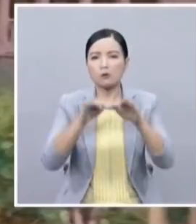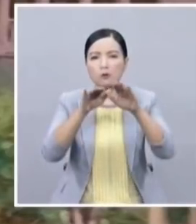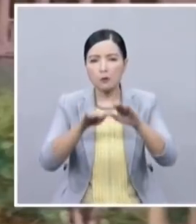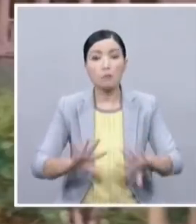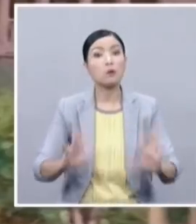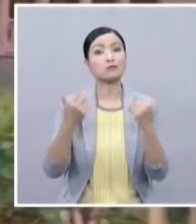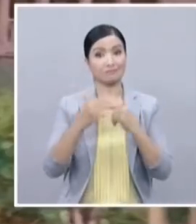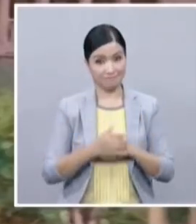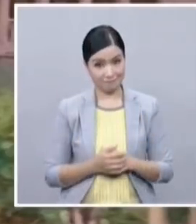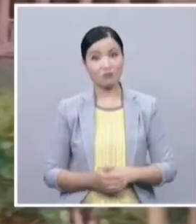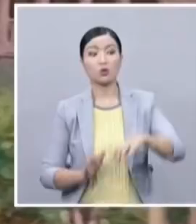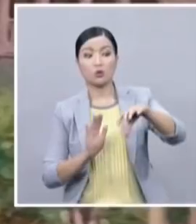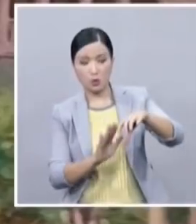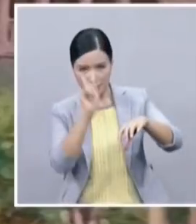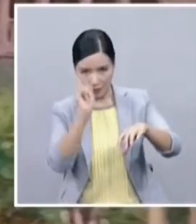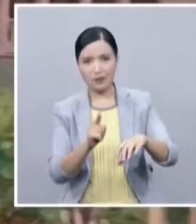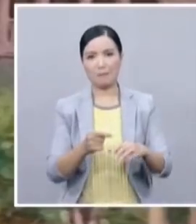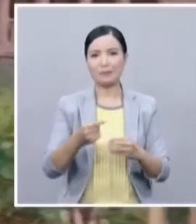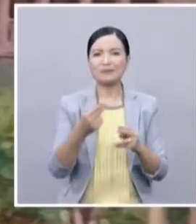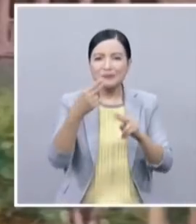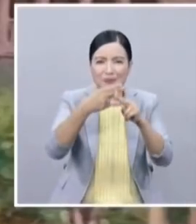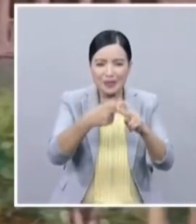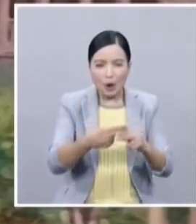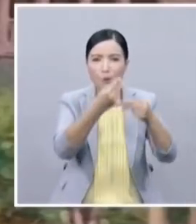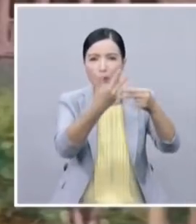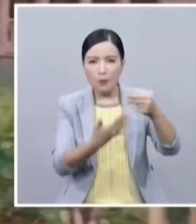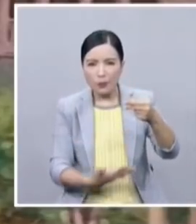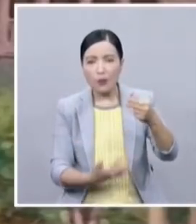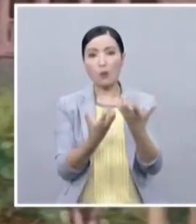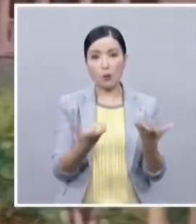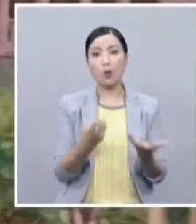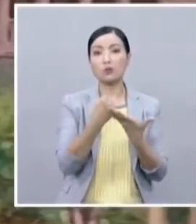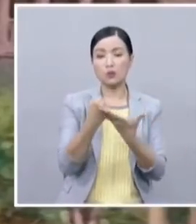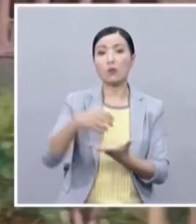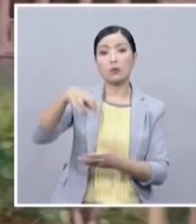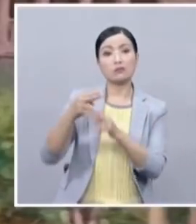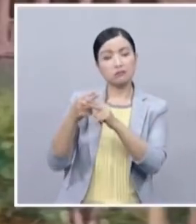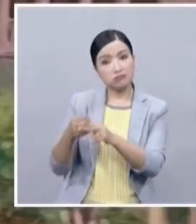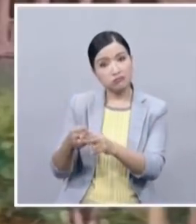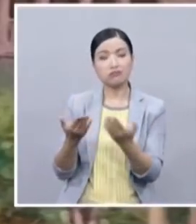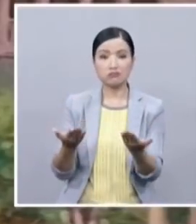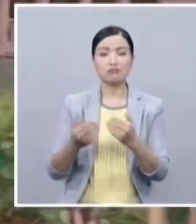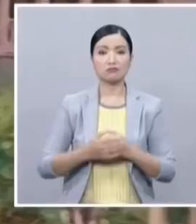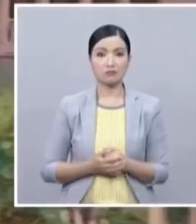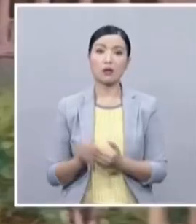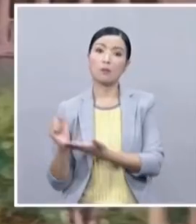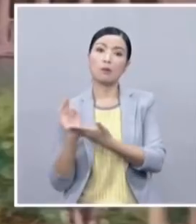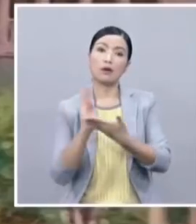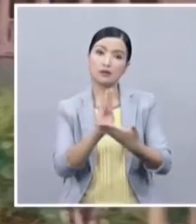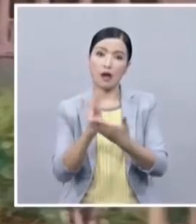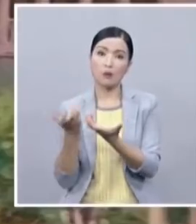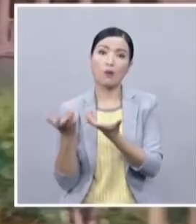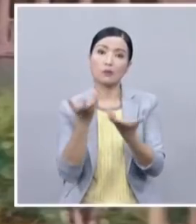ยงานของเราก็ต้องมีนะครับการจัดทำบัญชีเครื่องไม้เครื่องมือเหล่านี้ว่าจะเป็นของเอกชนใดๆนะที่บริจาคม